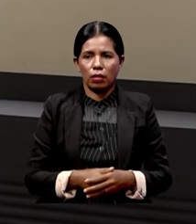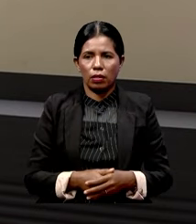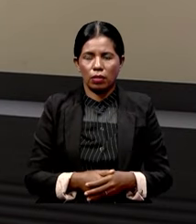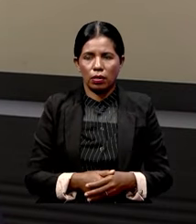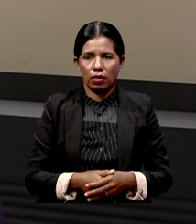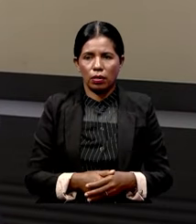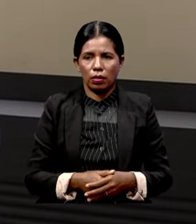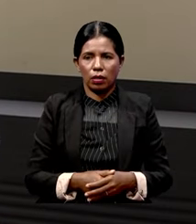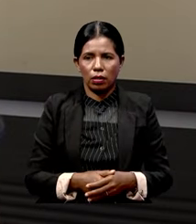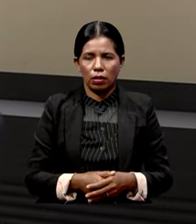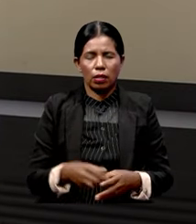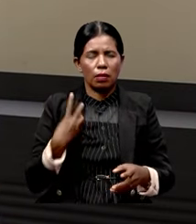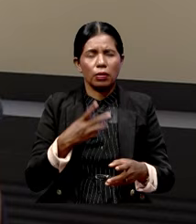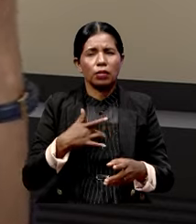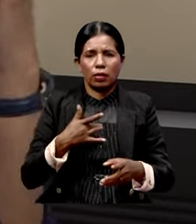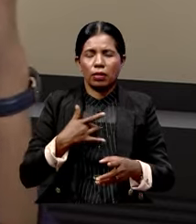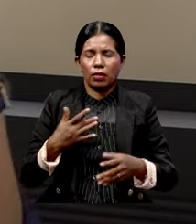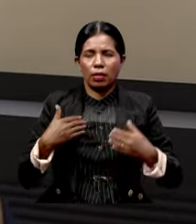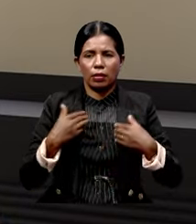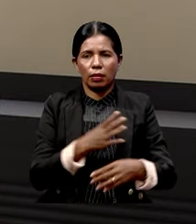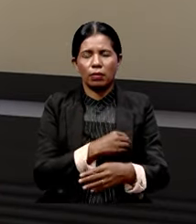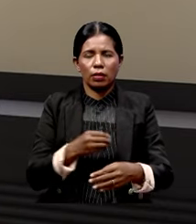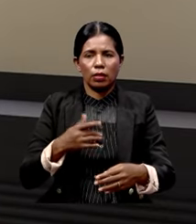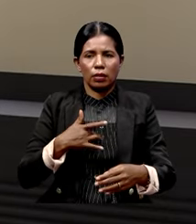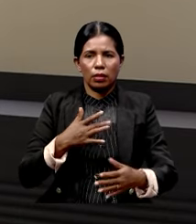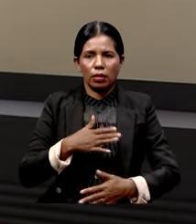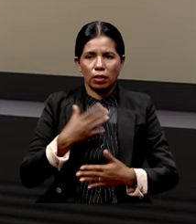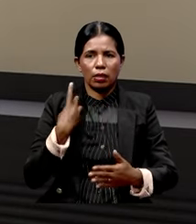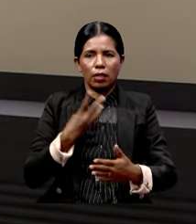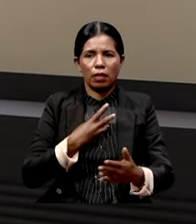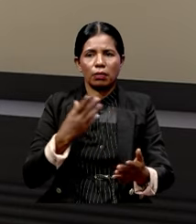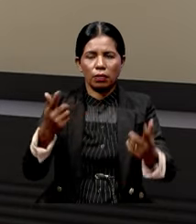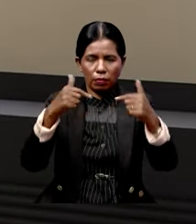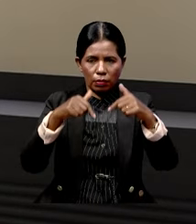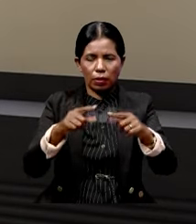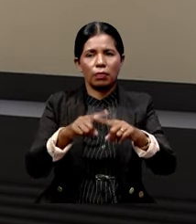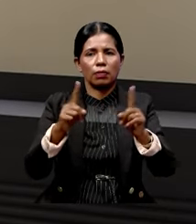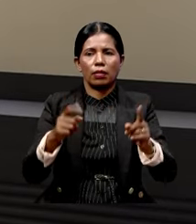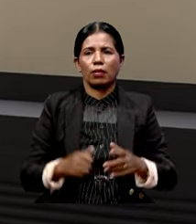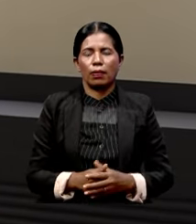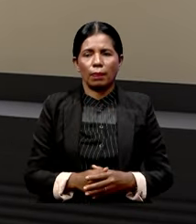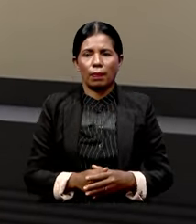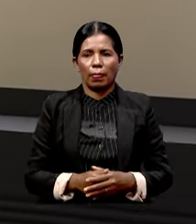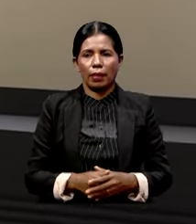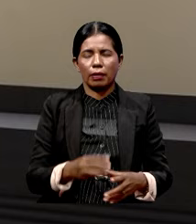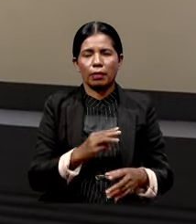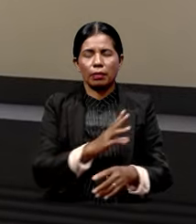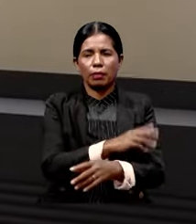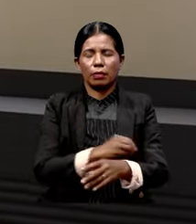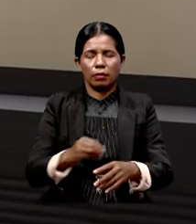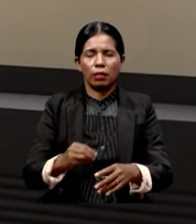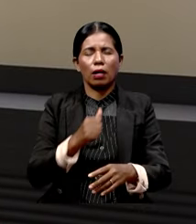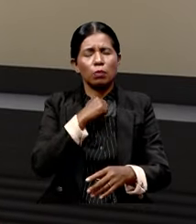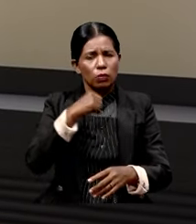merinding, kayaknya rasanya terharu. Kami datang saja kami sudah senang, tapi Bapak Paus